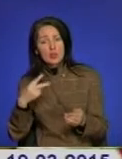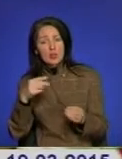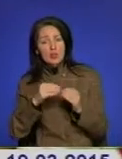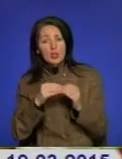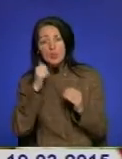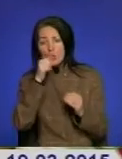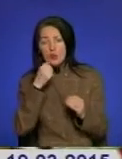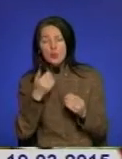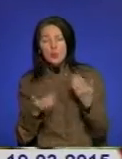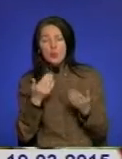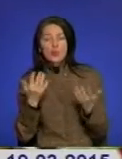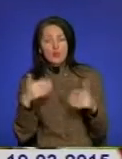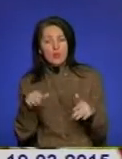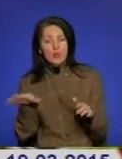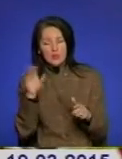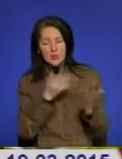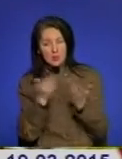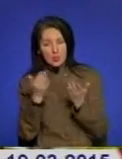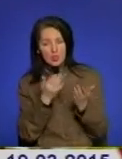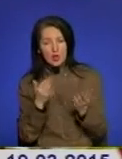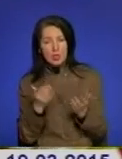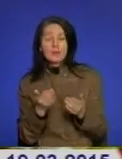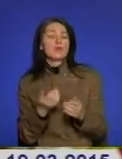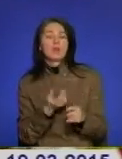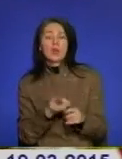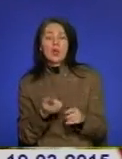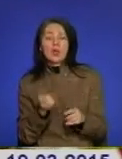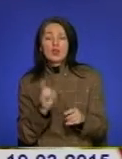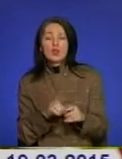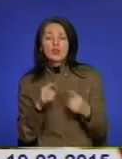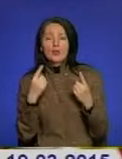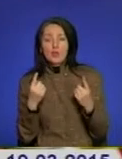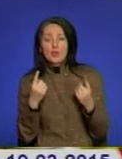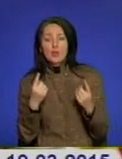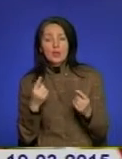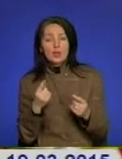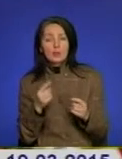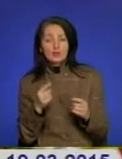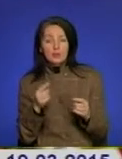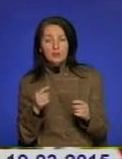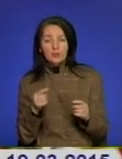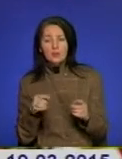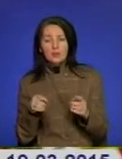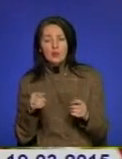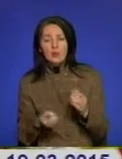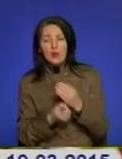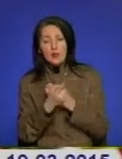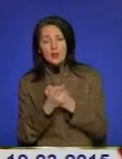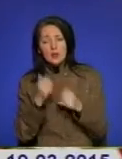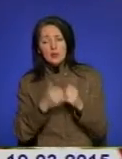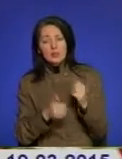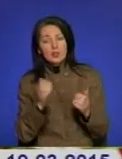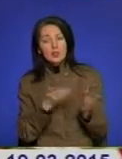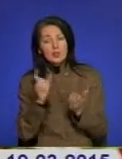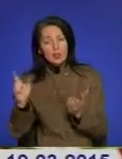вже, яка відразу ж викликала дуже великий резонанс серед читачів. У нас вона стала бестселером і були